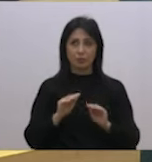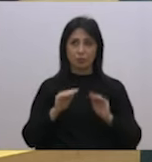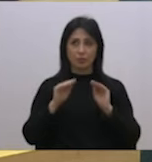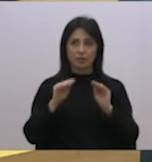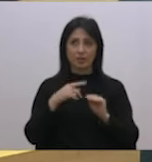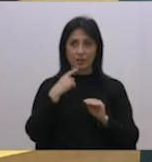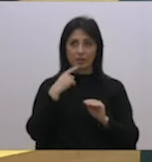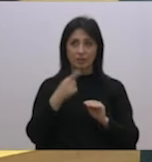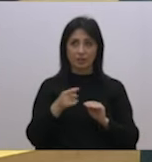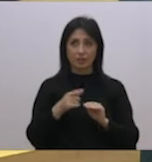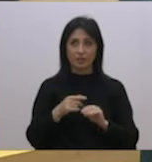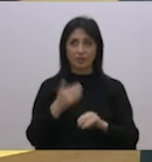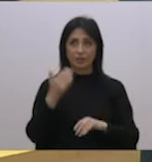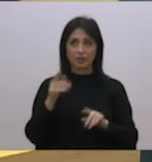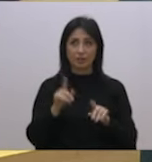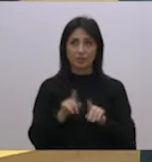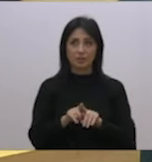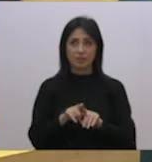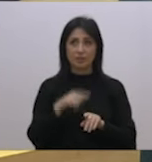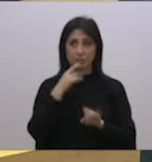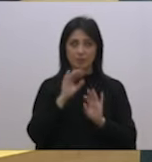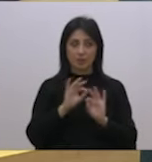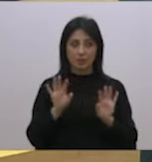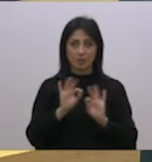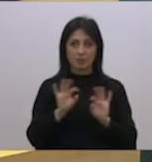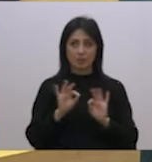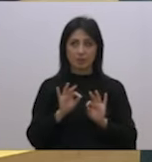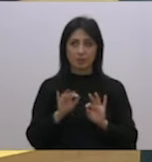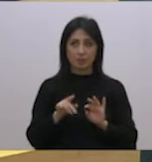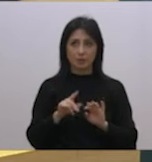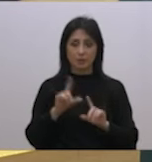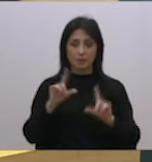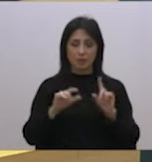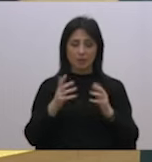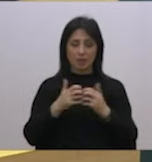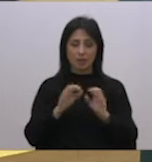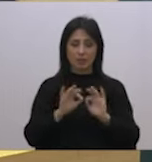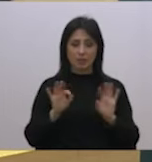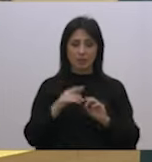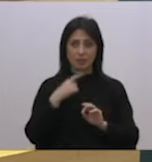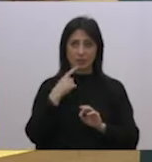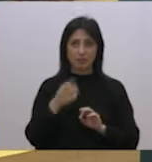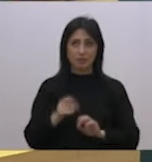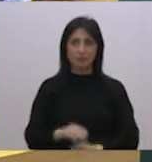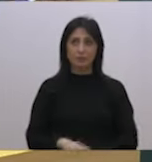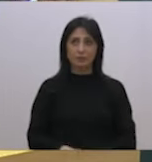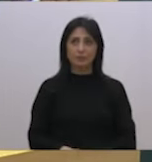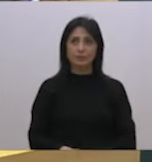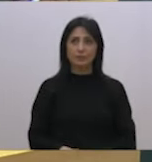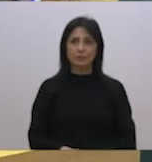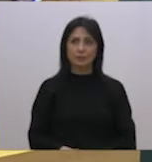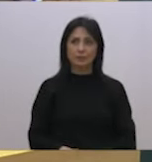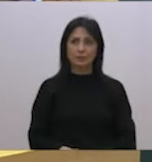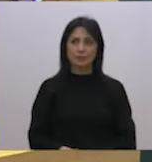ithoada, cu aia zanit, mai mult statistica, cu aia.